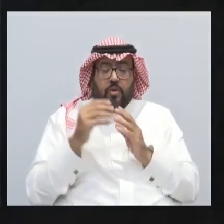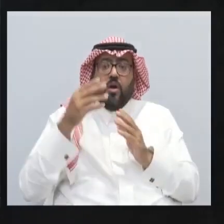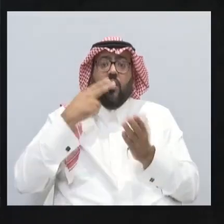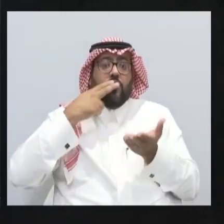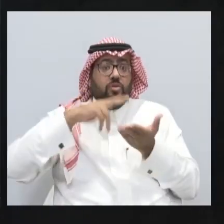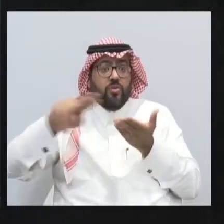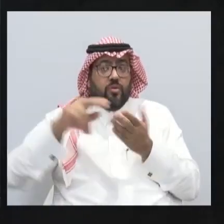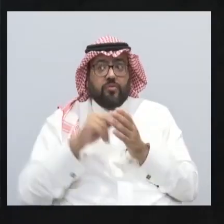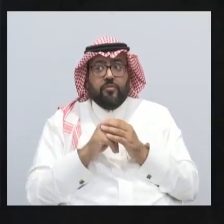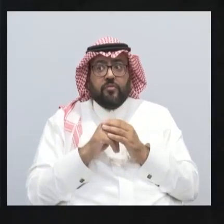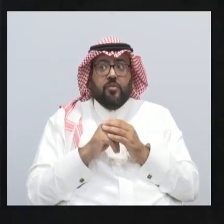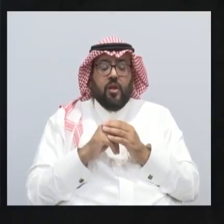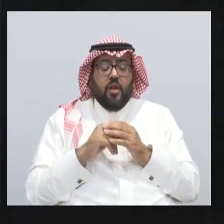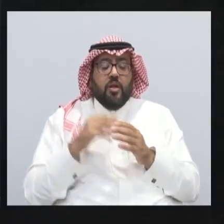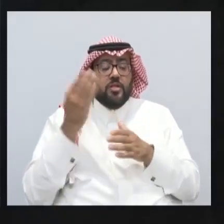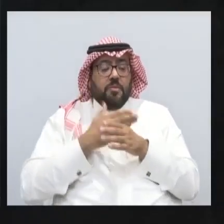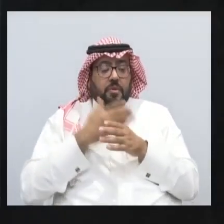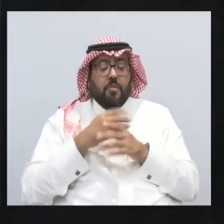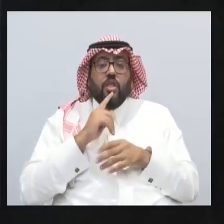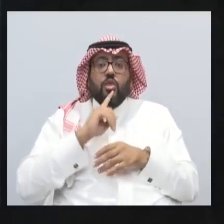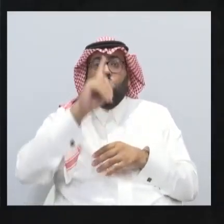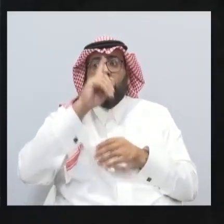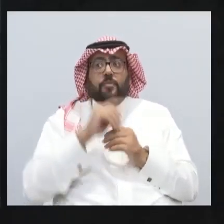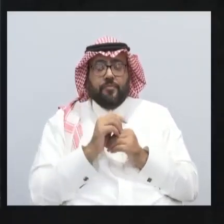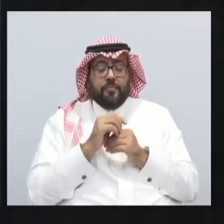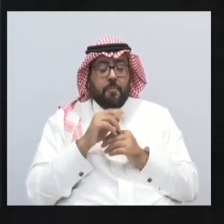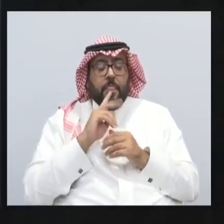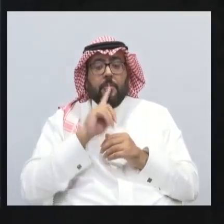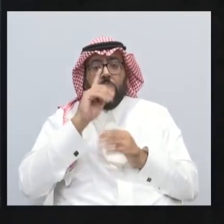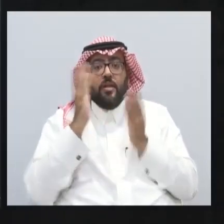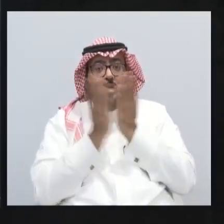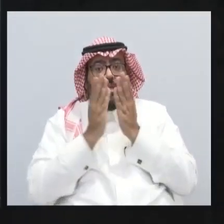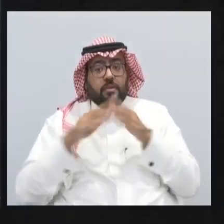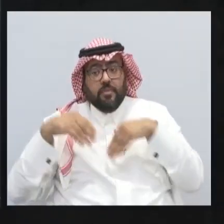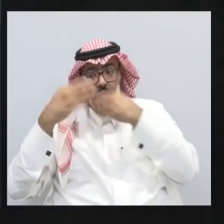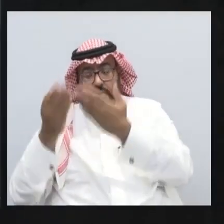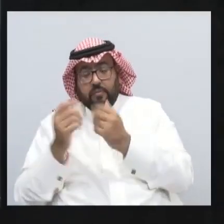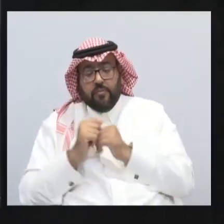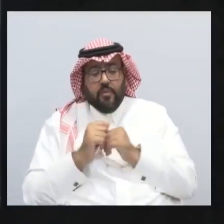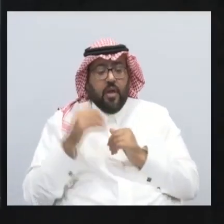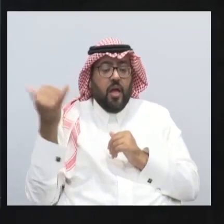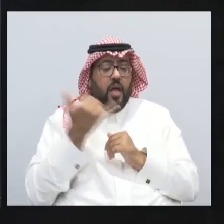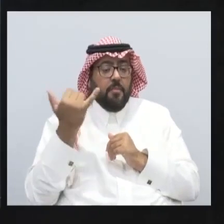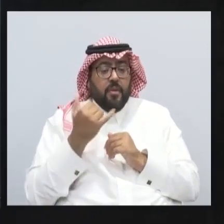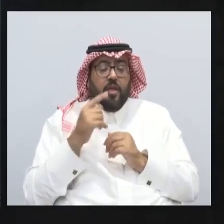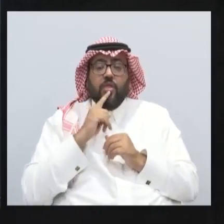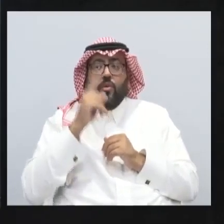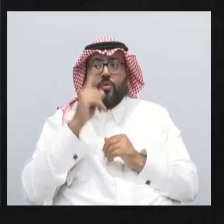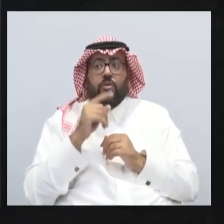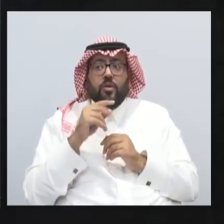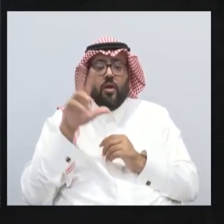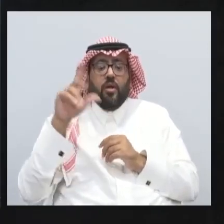ارسل الله الرسل الا من اجل هذا التوحيد كما سياتينا باذن الله في درسنا القادم اهميه توحيد